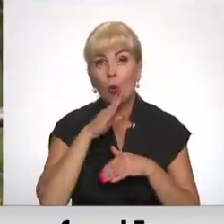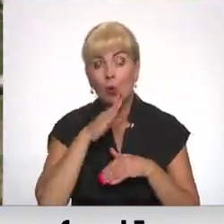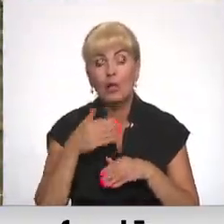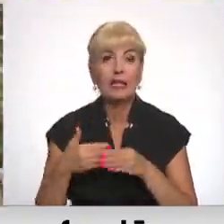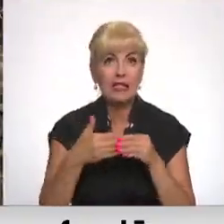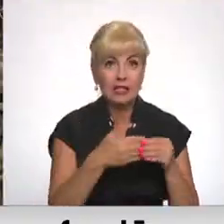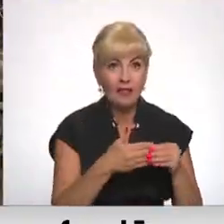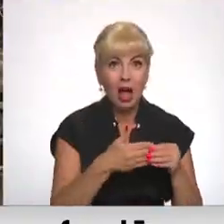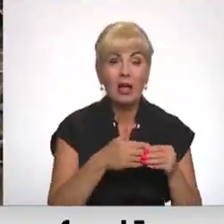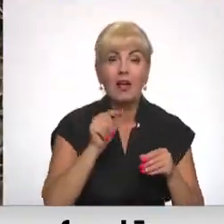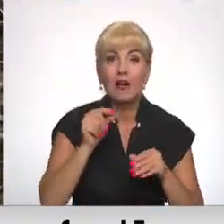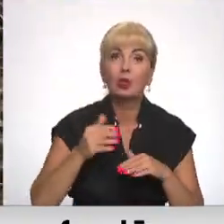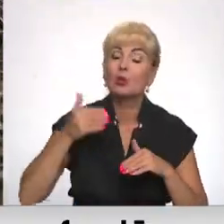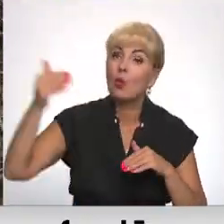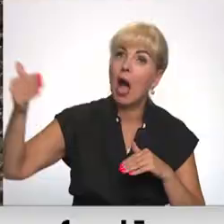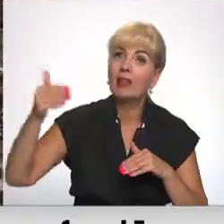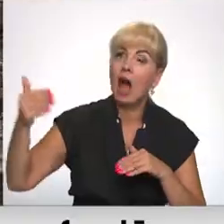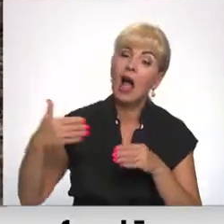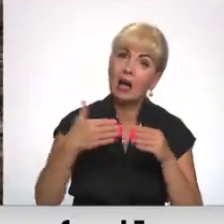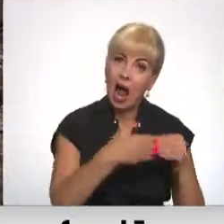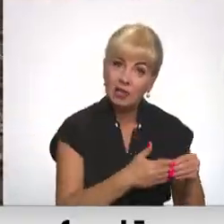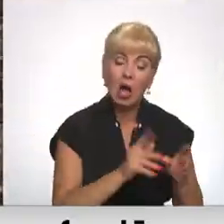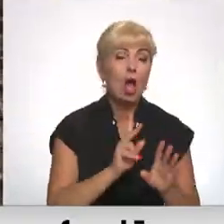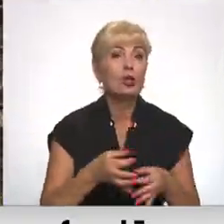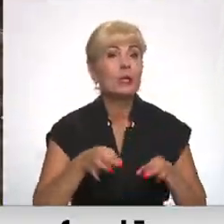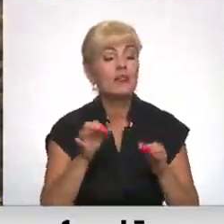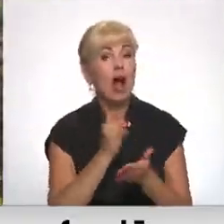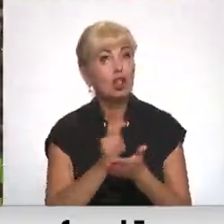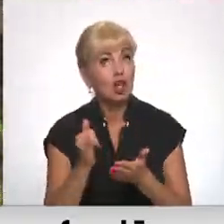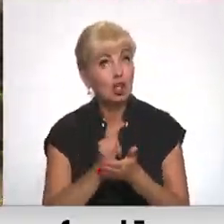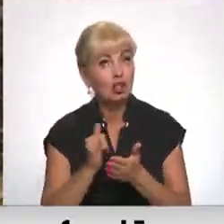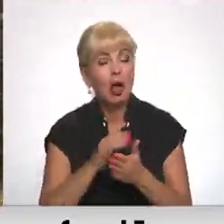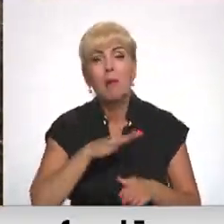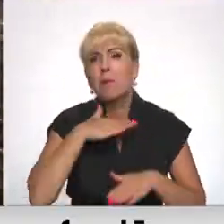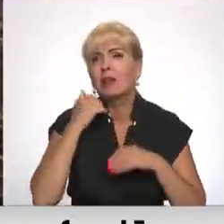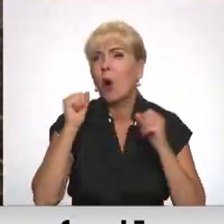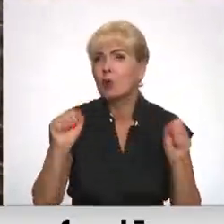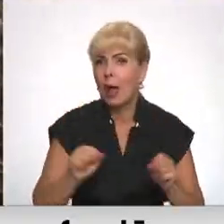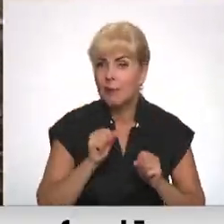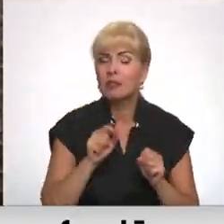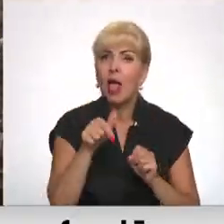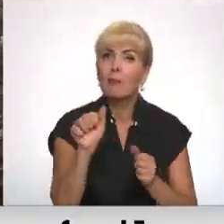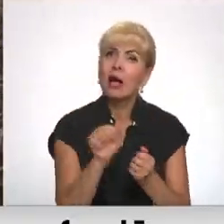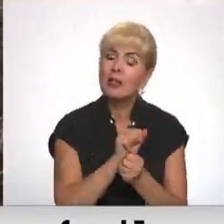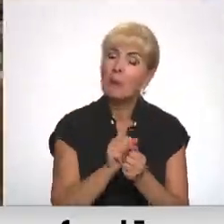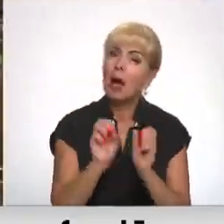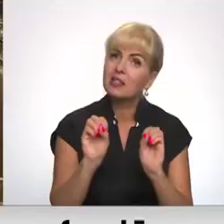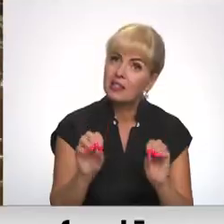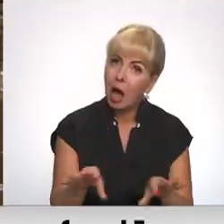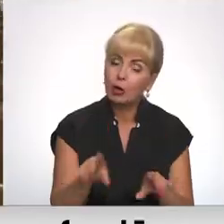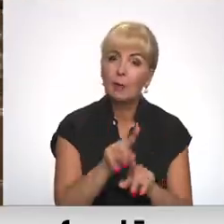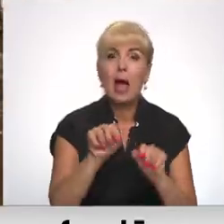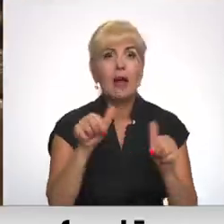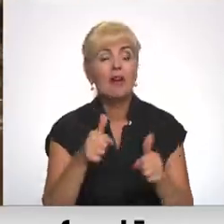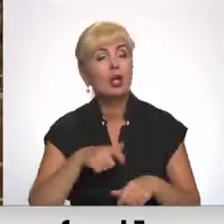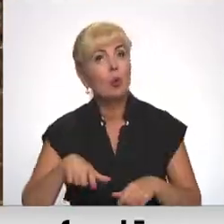koki ir jāiznes attālāk no ūdens. Vēl būtiskāk ir ar tīrīšanu nepārcensties un saglabāt ekoloģiskos elementus, jo tie veido